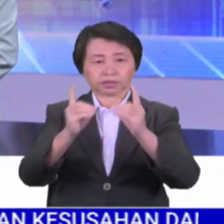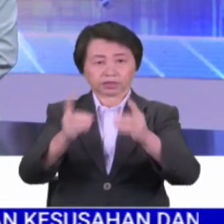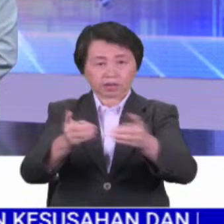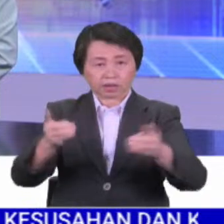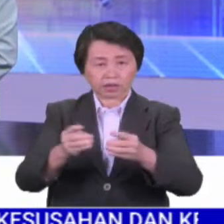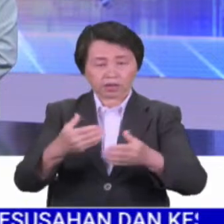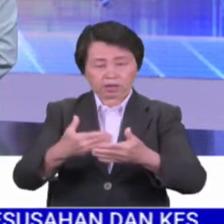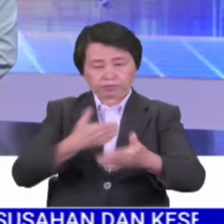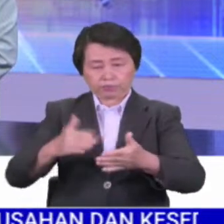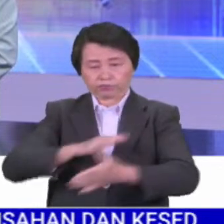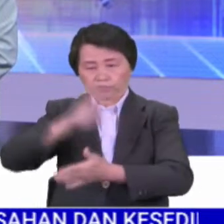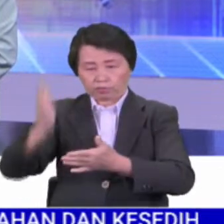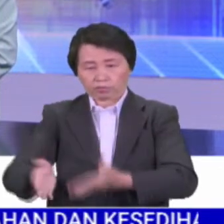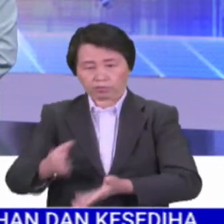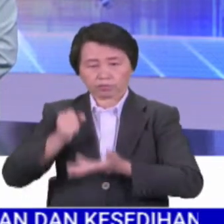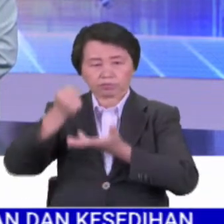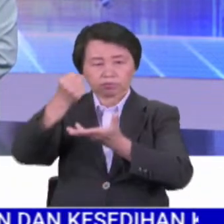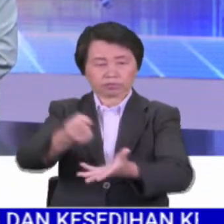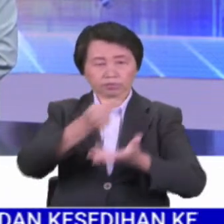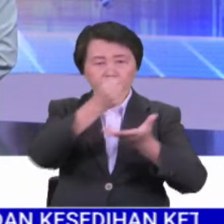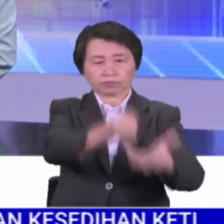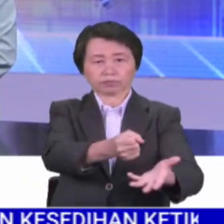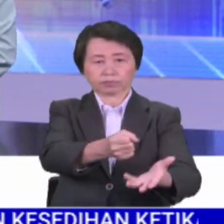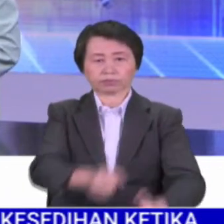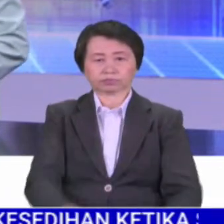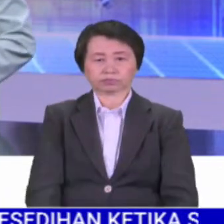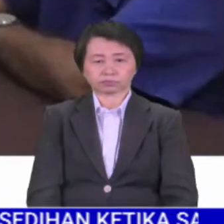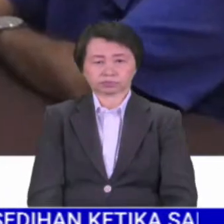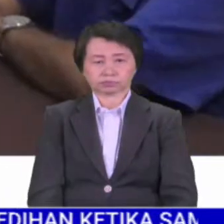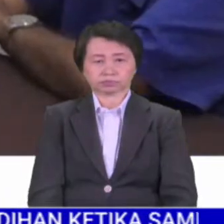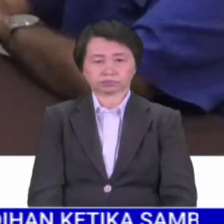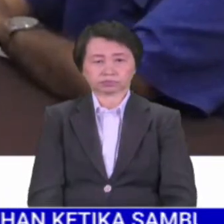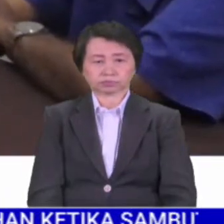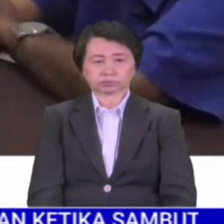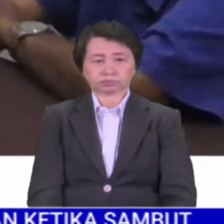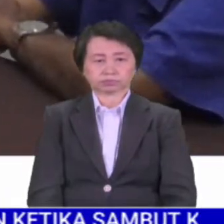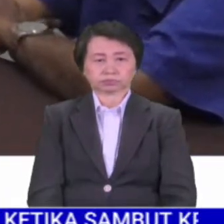sebelum memuktamadkan penyaluran peruntukan.